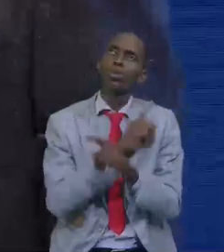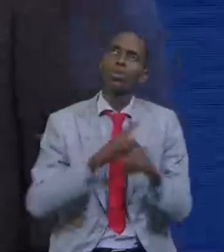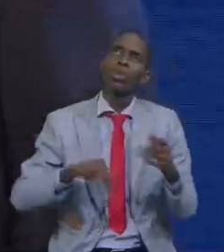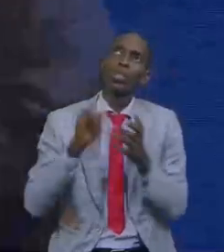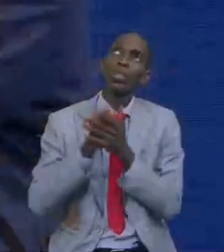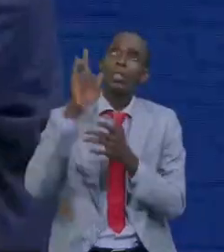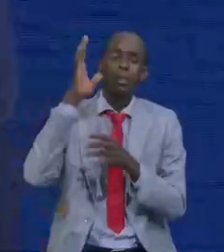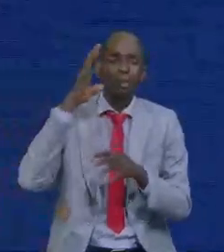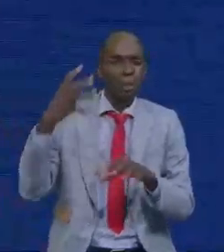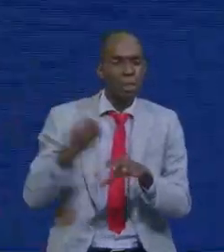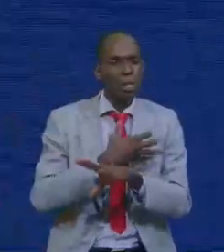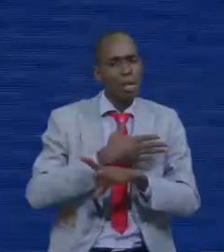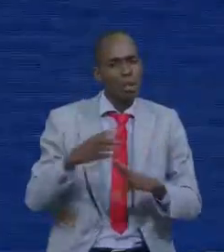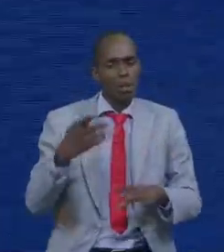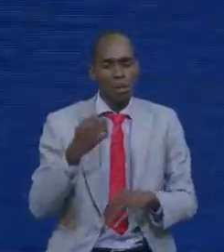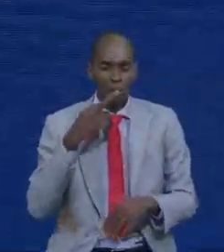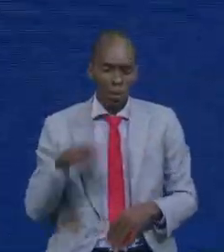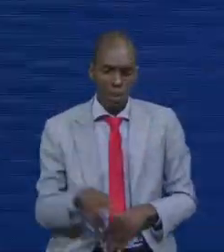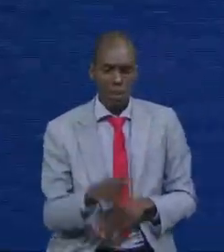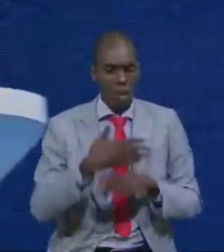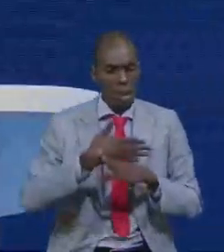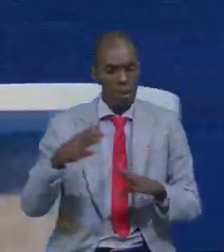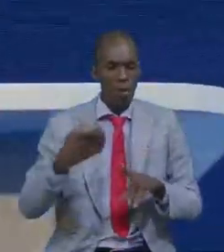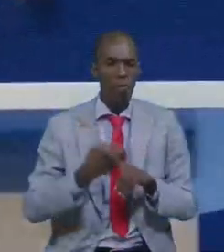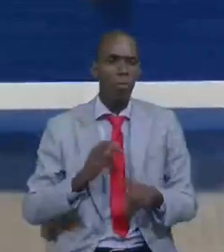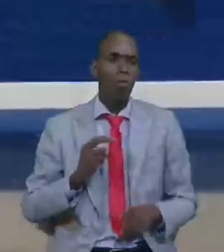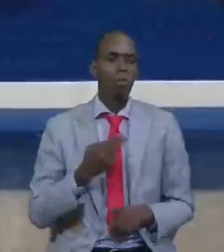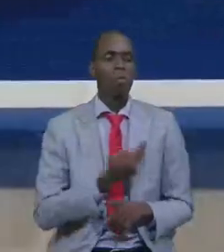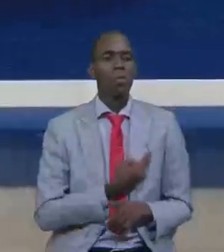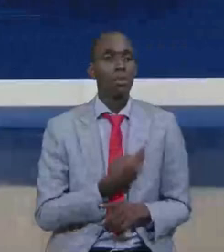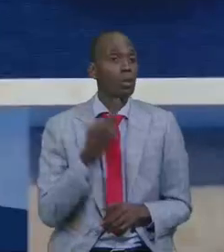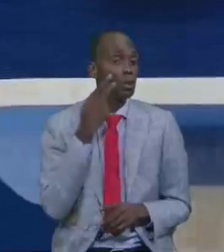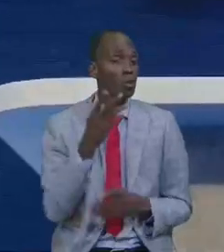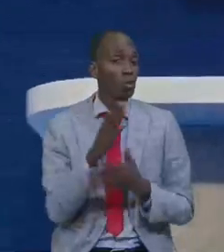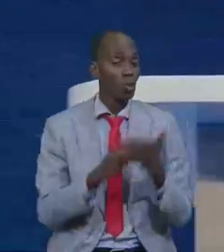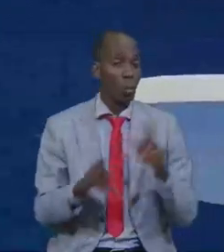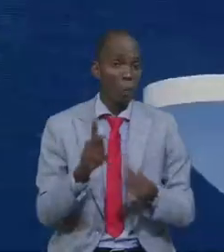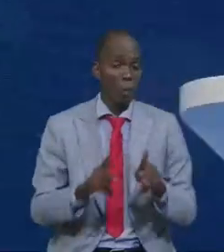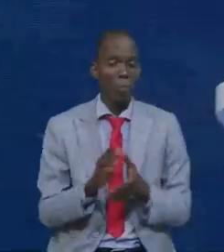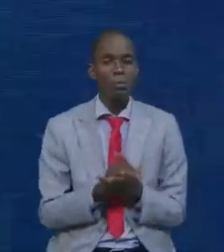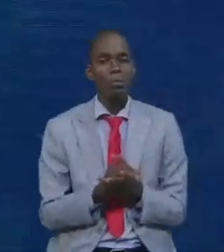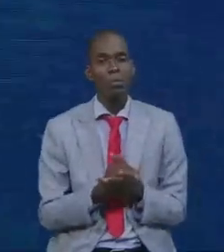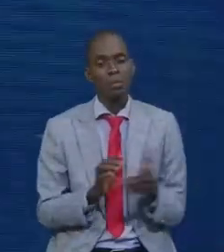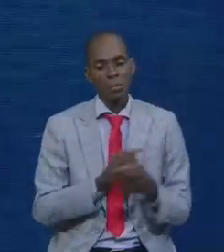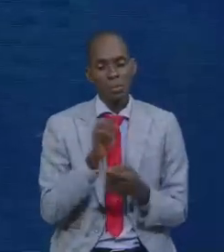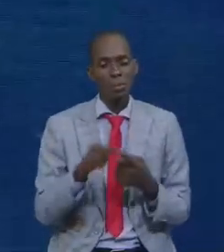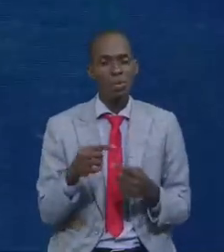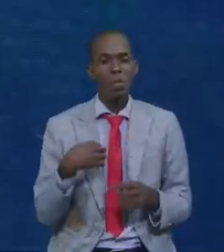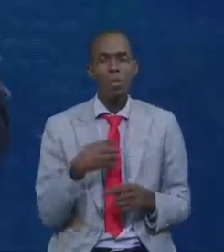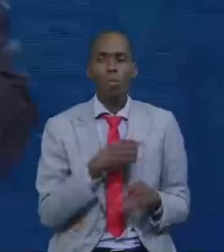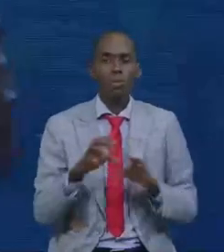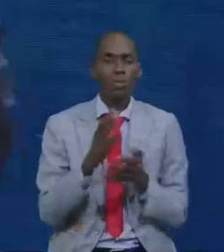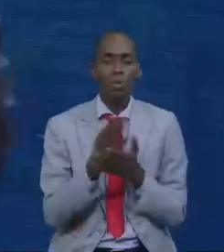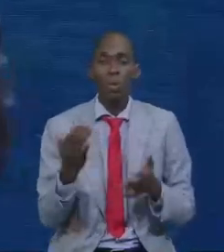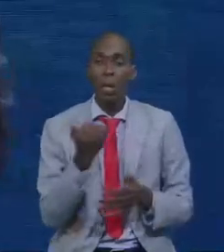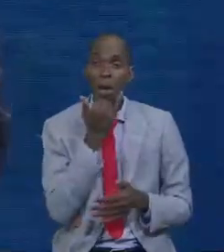Prie l'Éternel. Certaines personnes, vous savez, quand elles font quelque chose de mauvais, et